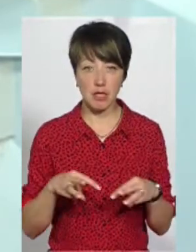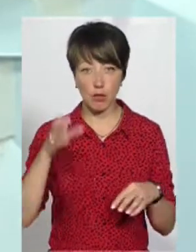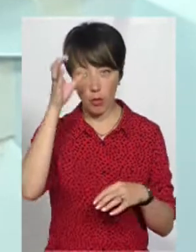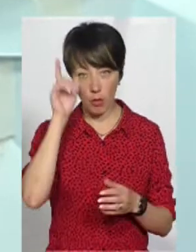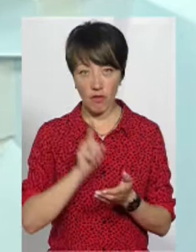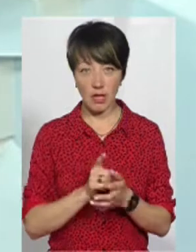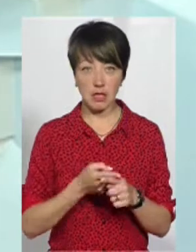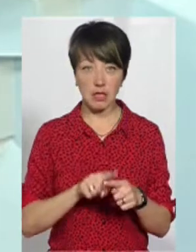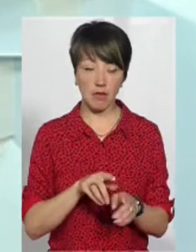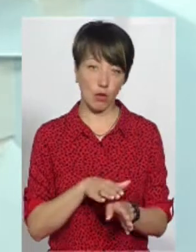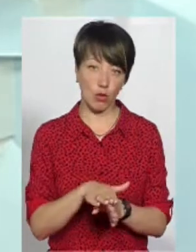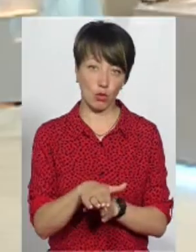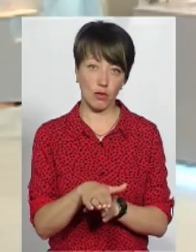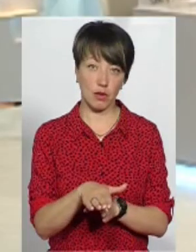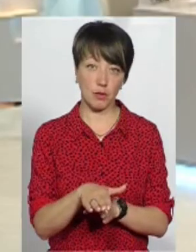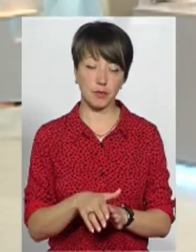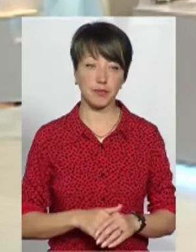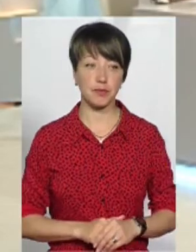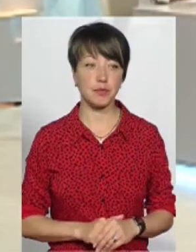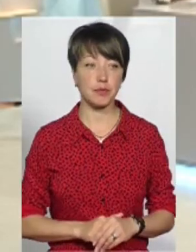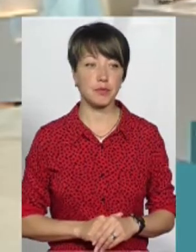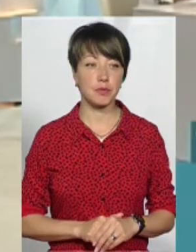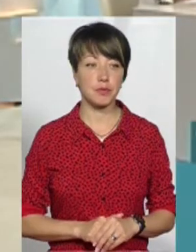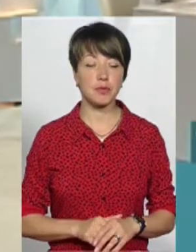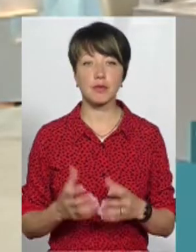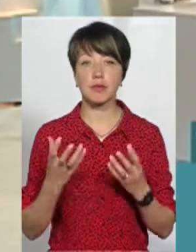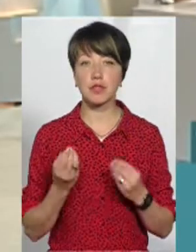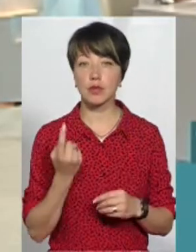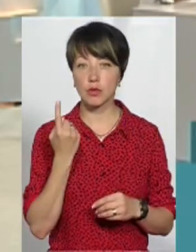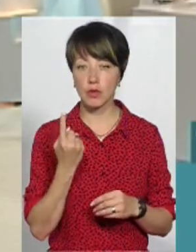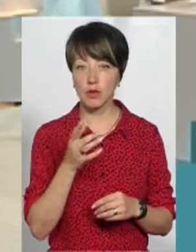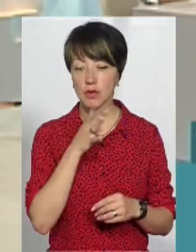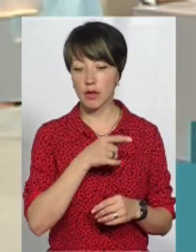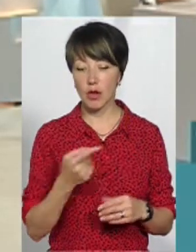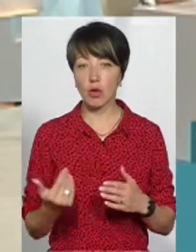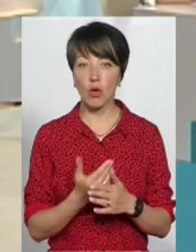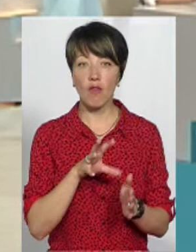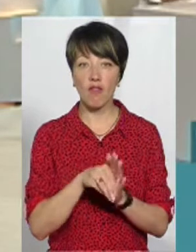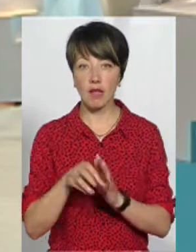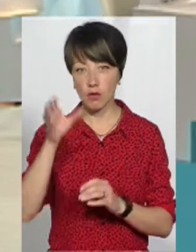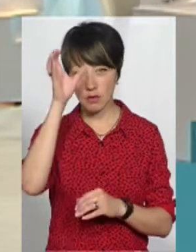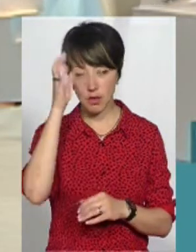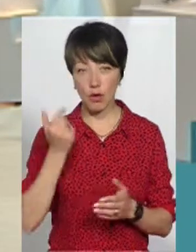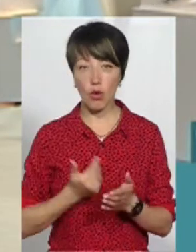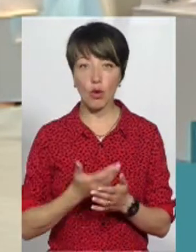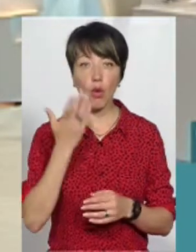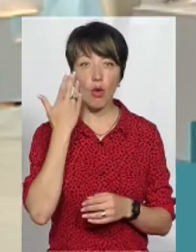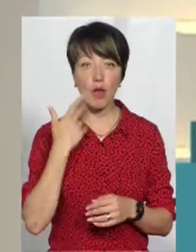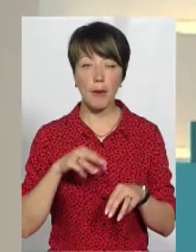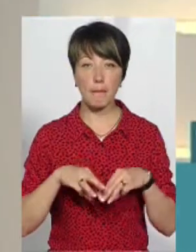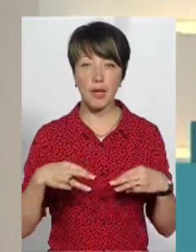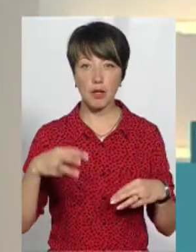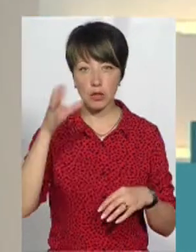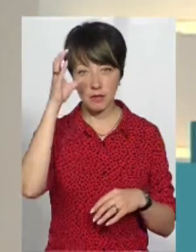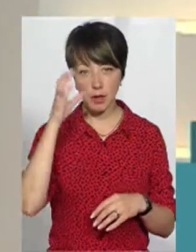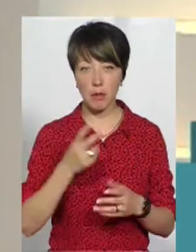освіти, повинні це виконувати. І ще пропоную приділити час нововведенням в освіті. От коли